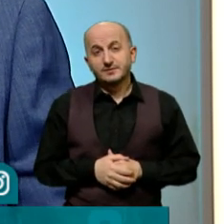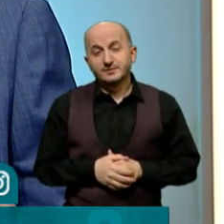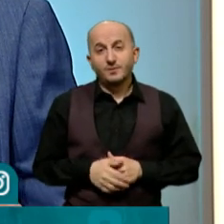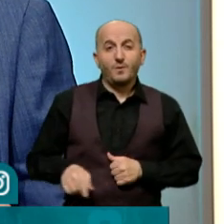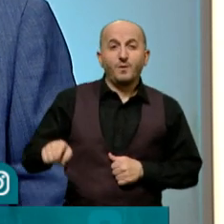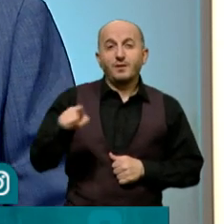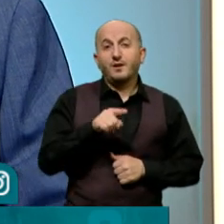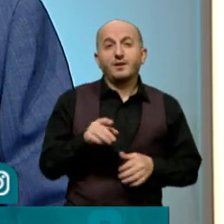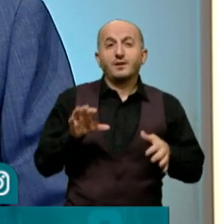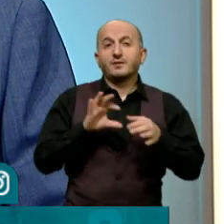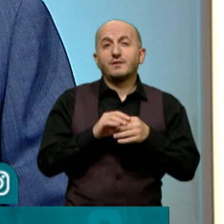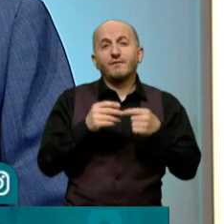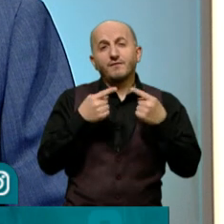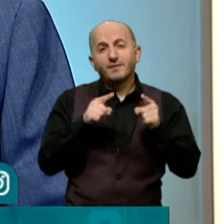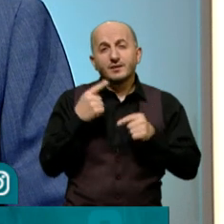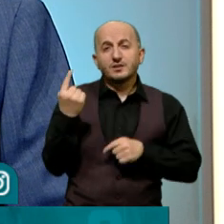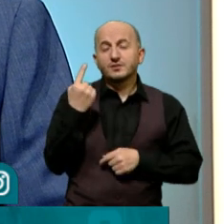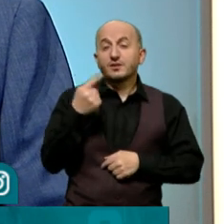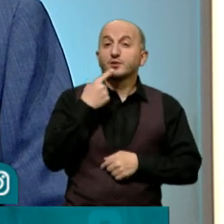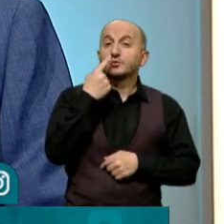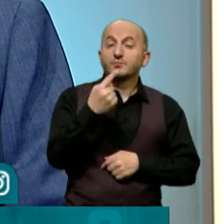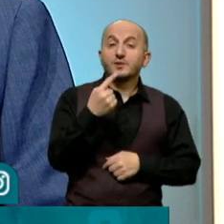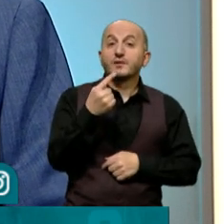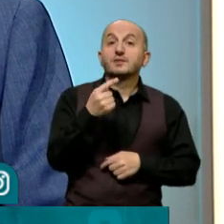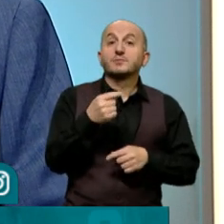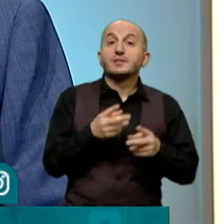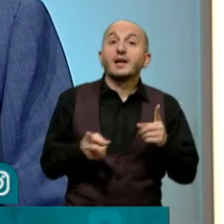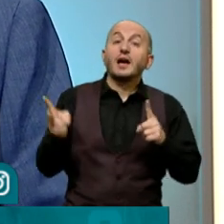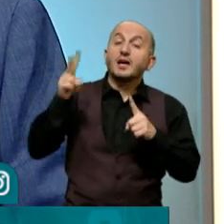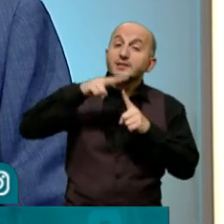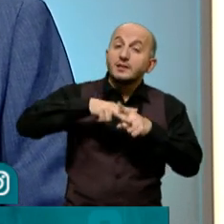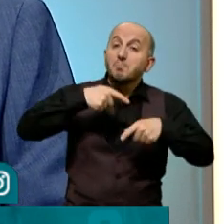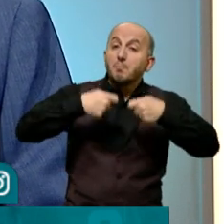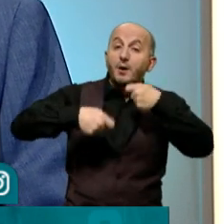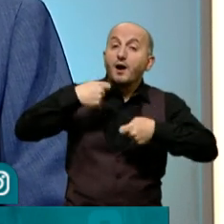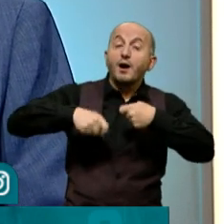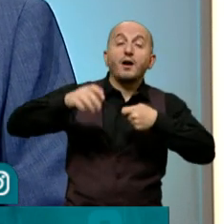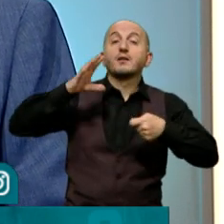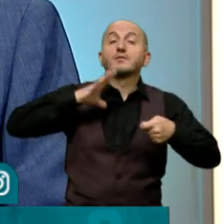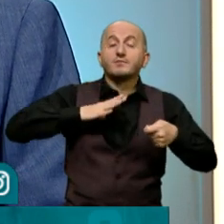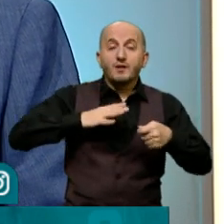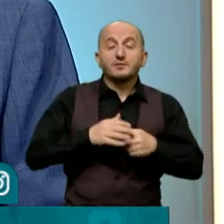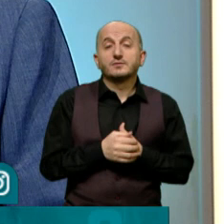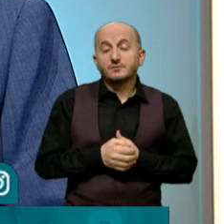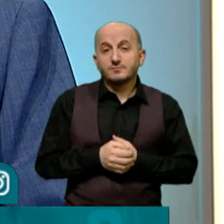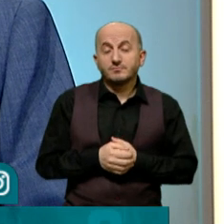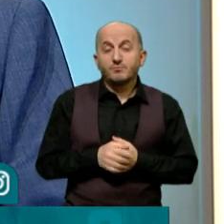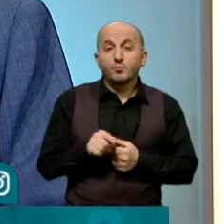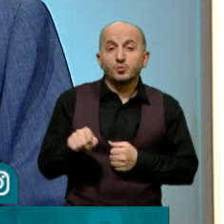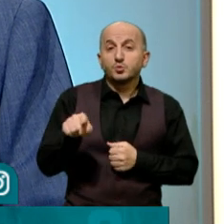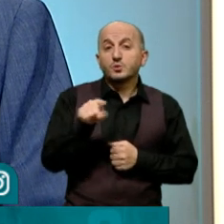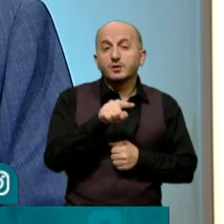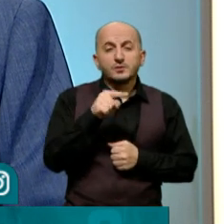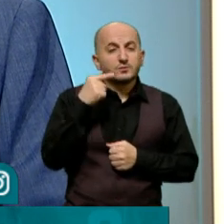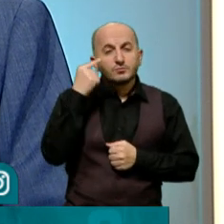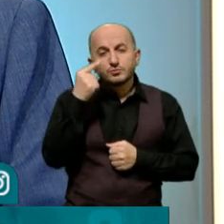onlar üzerinde de farklı şeyler söylenebilir. Ama bugün finans kurumları var. Yani katılım şirketleri var. Bunların